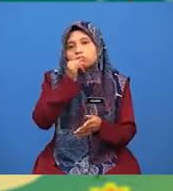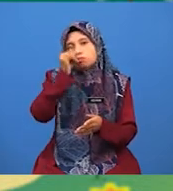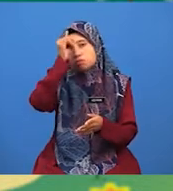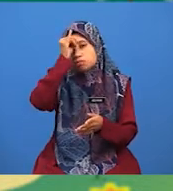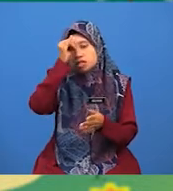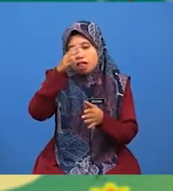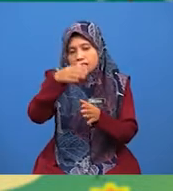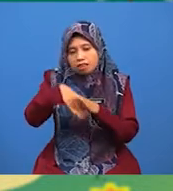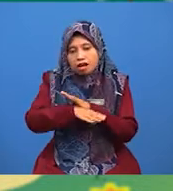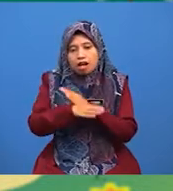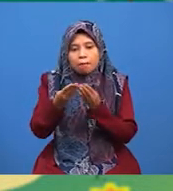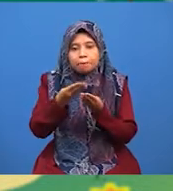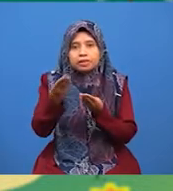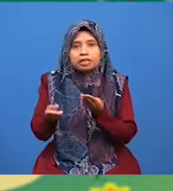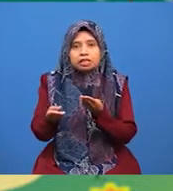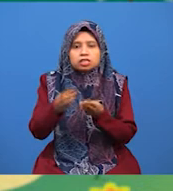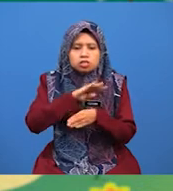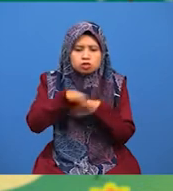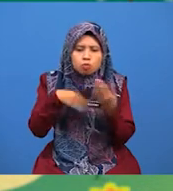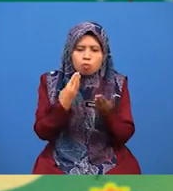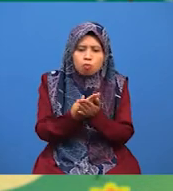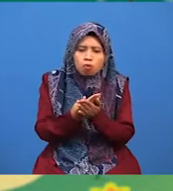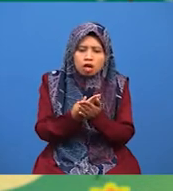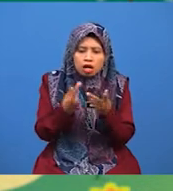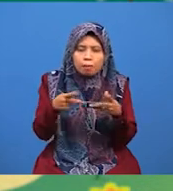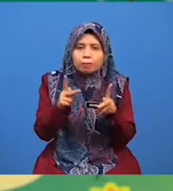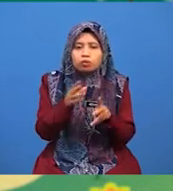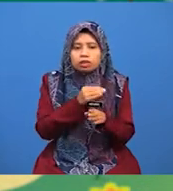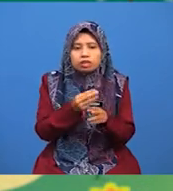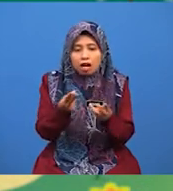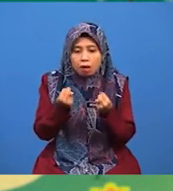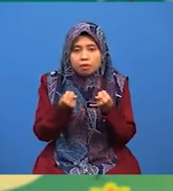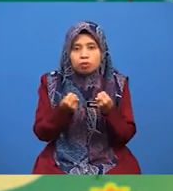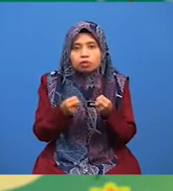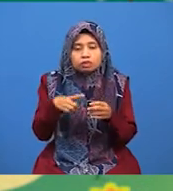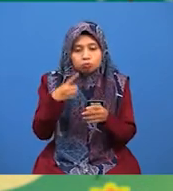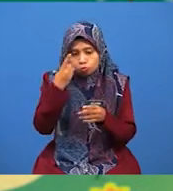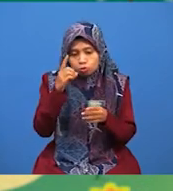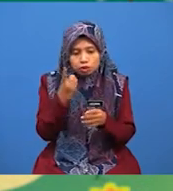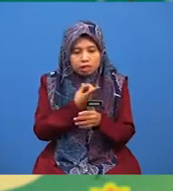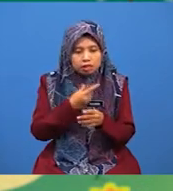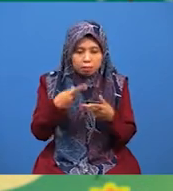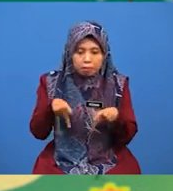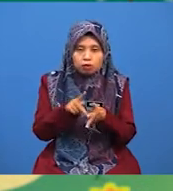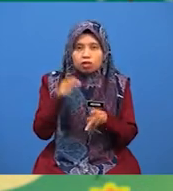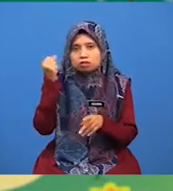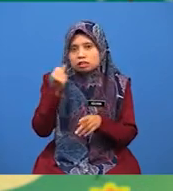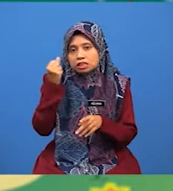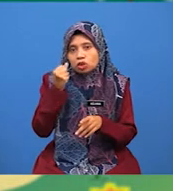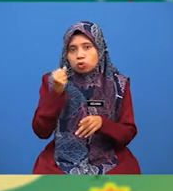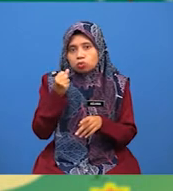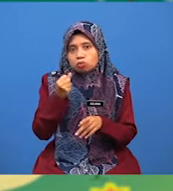ibu bapa dalam memberikan segala keperluan dan kehendak untuk kita perlulah